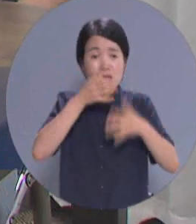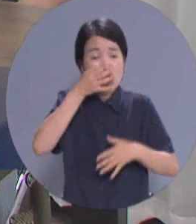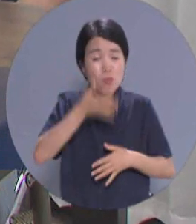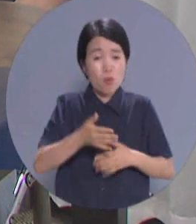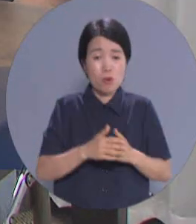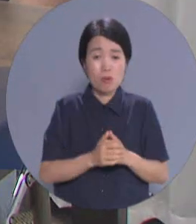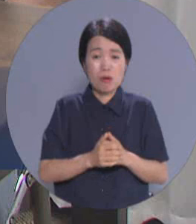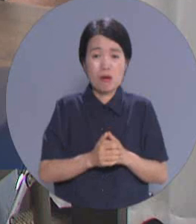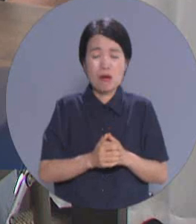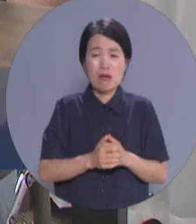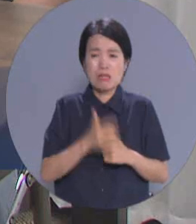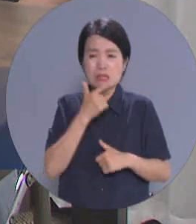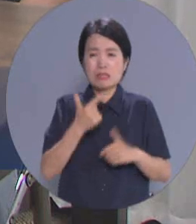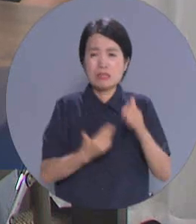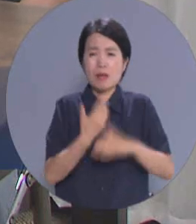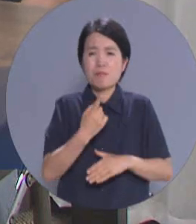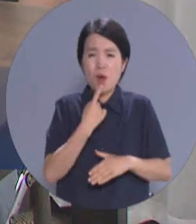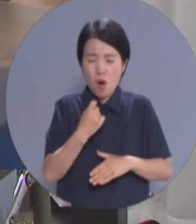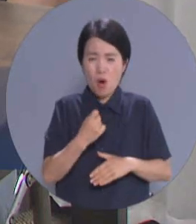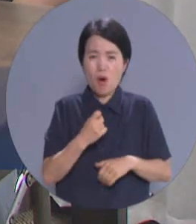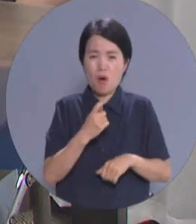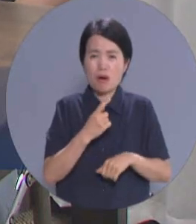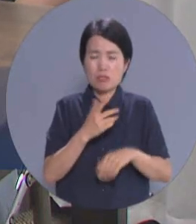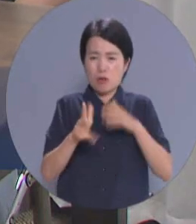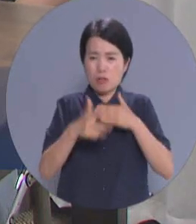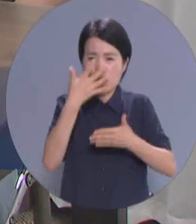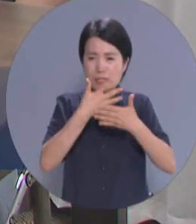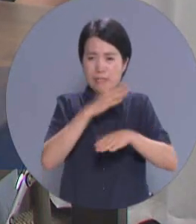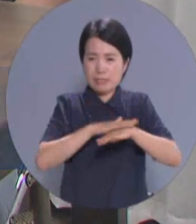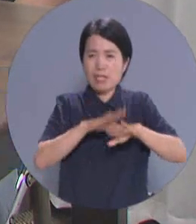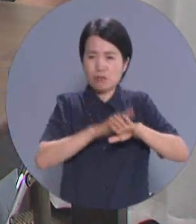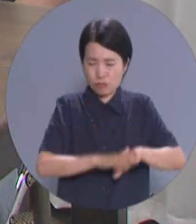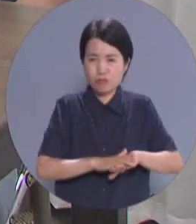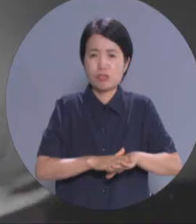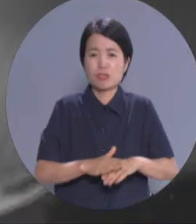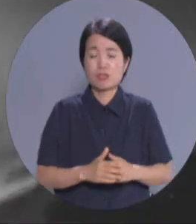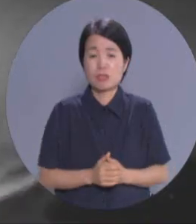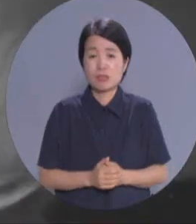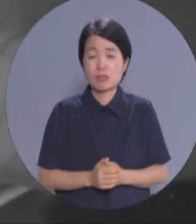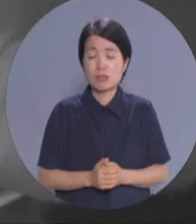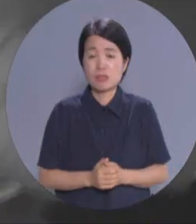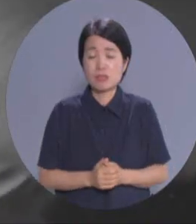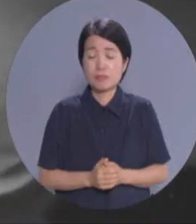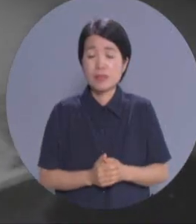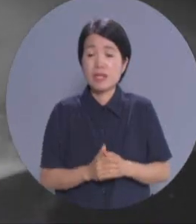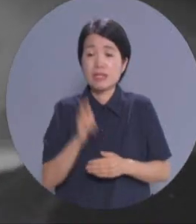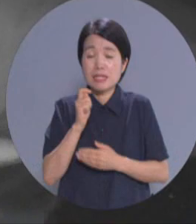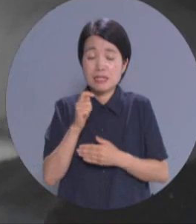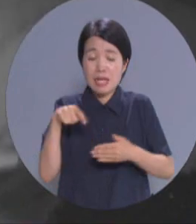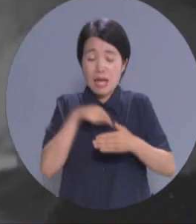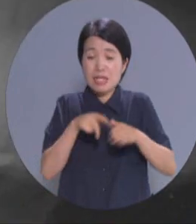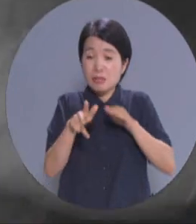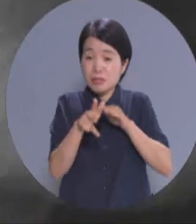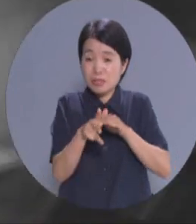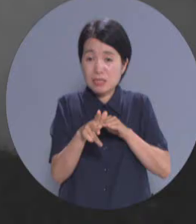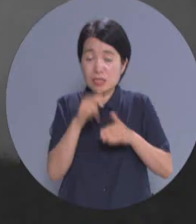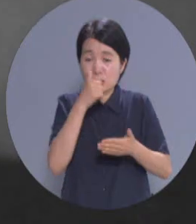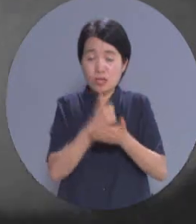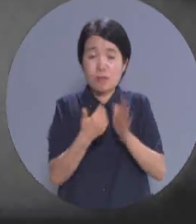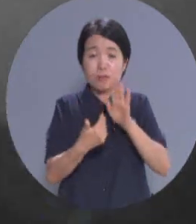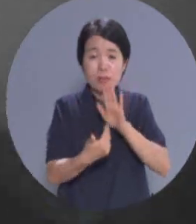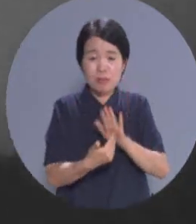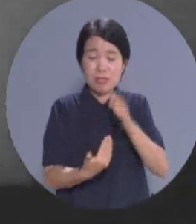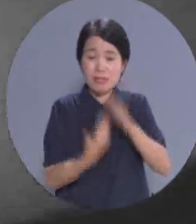보고 기사님 큰일 날 뻔했어요. 잘하셨어요. 큰일 날 뻔했어요. 이처럼 택시 내 블랙박스는 범죄